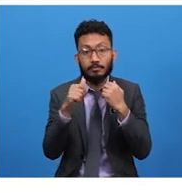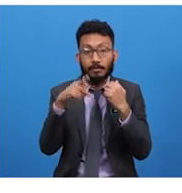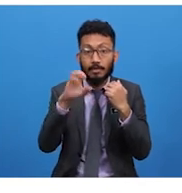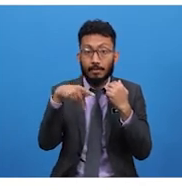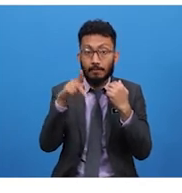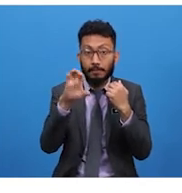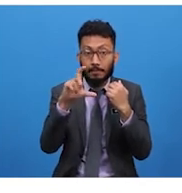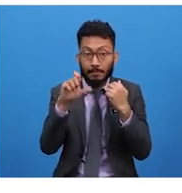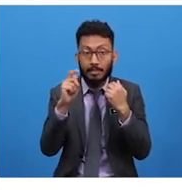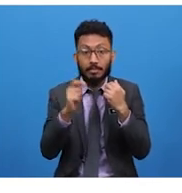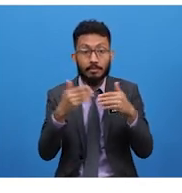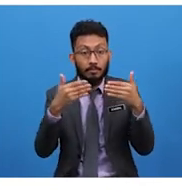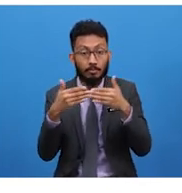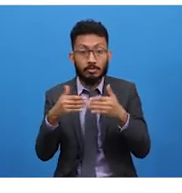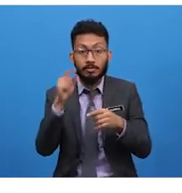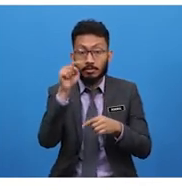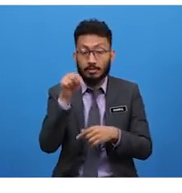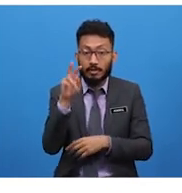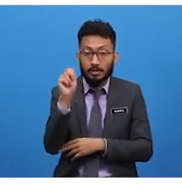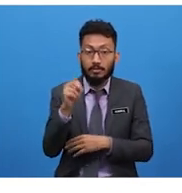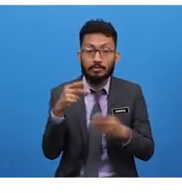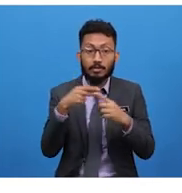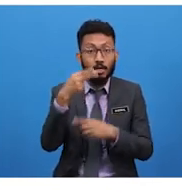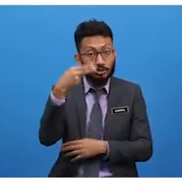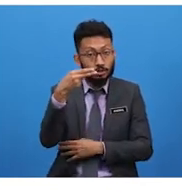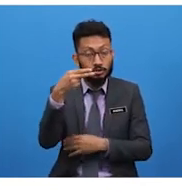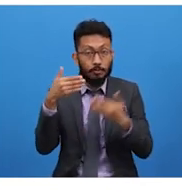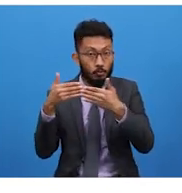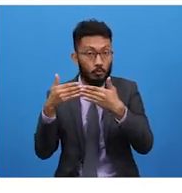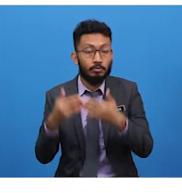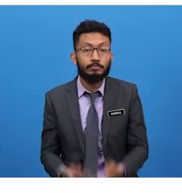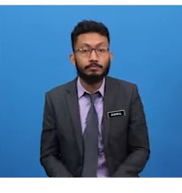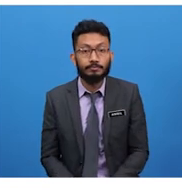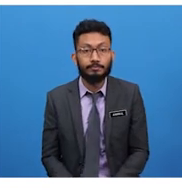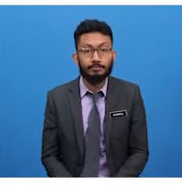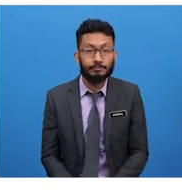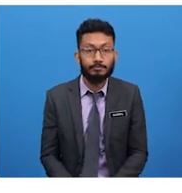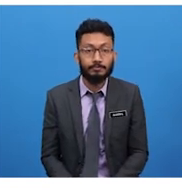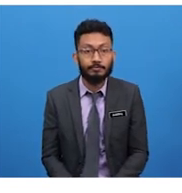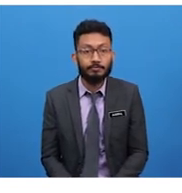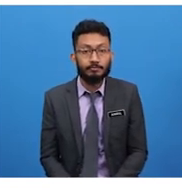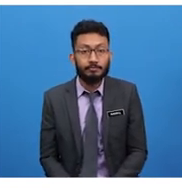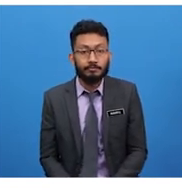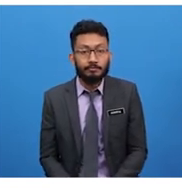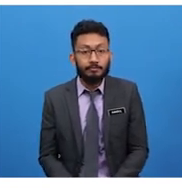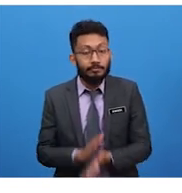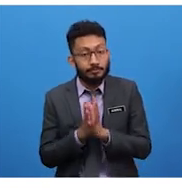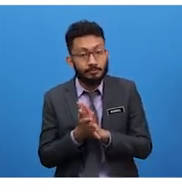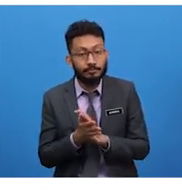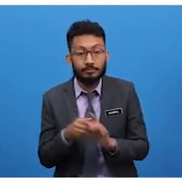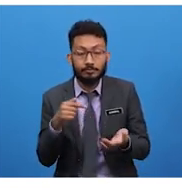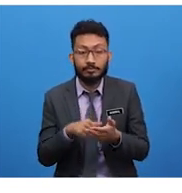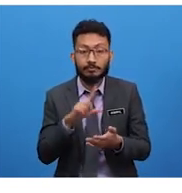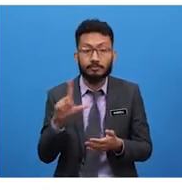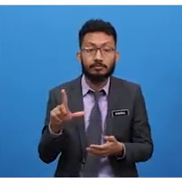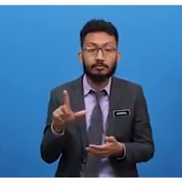Kemudian, sambungkan titik N ke titik H. Jadi, ini adalah